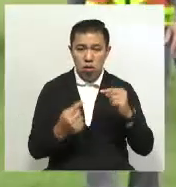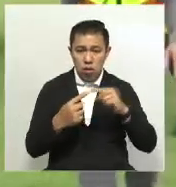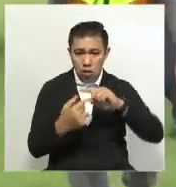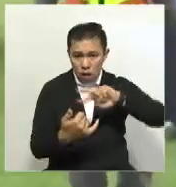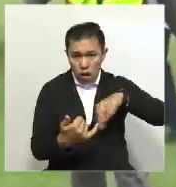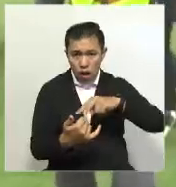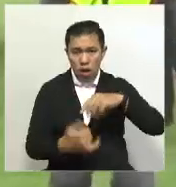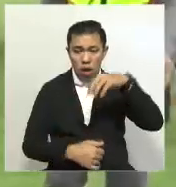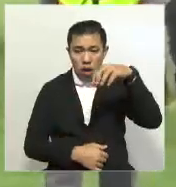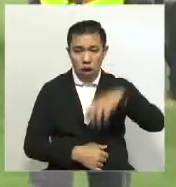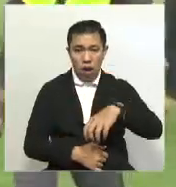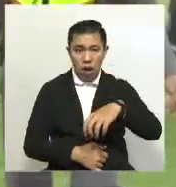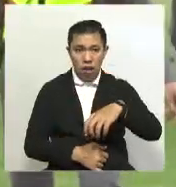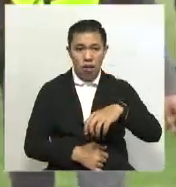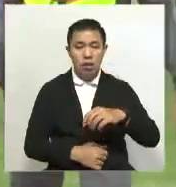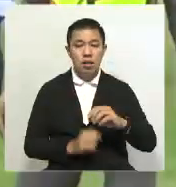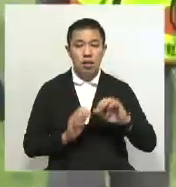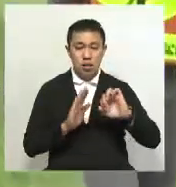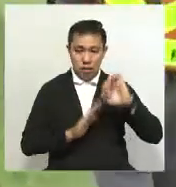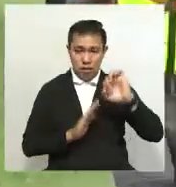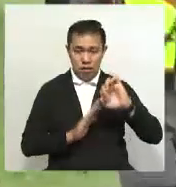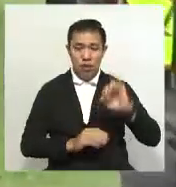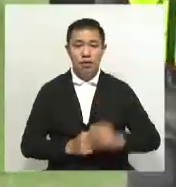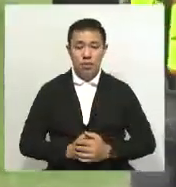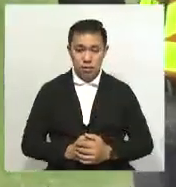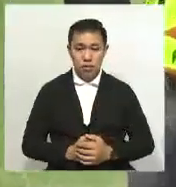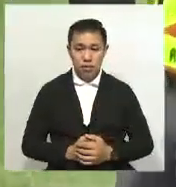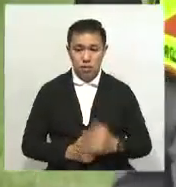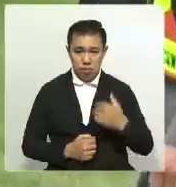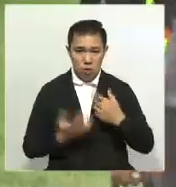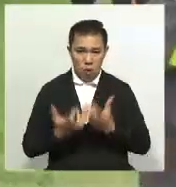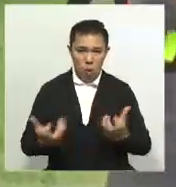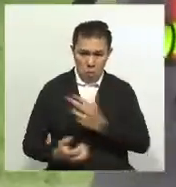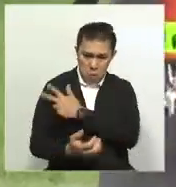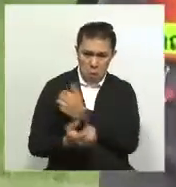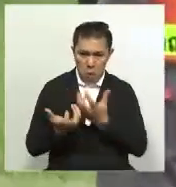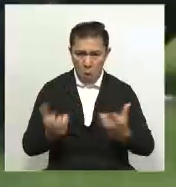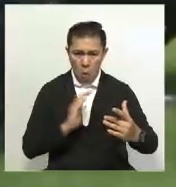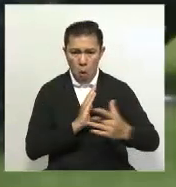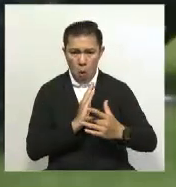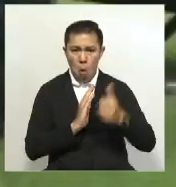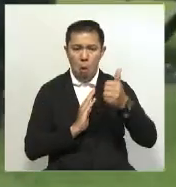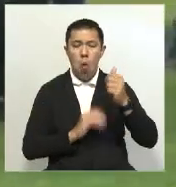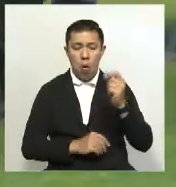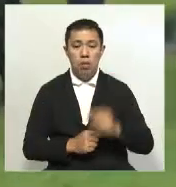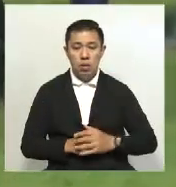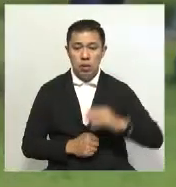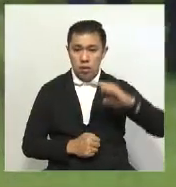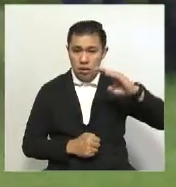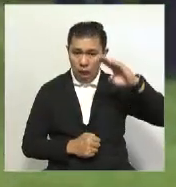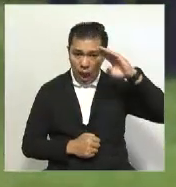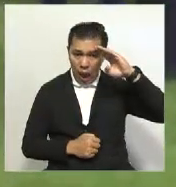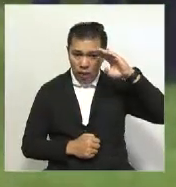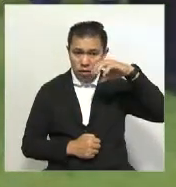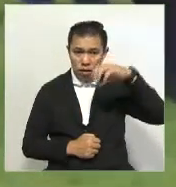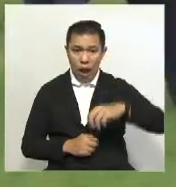ษาต่อที่โรงพยาบาลมหาราชนครเชียงใหม่นะครับซึ่งก็มีเครื่องมือแพทย์ที่ทันสมัยกว่าโดยมีทหารเสนารักษ์